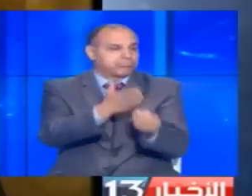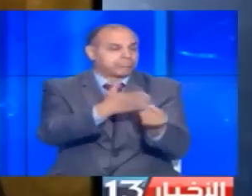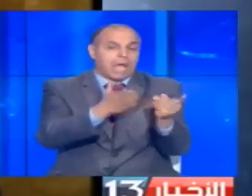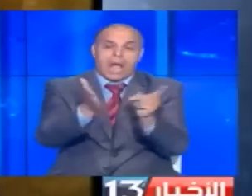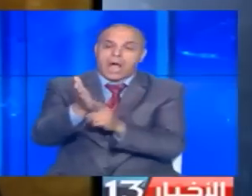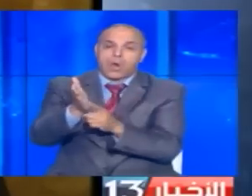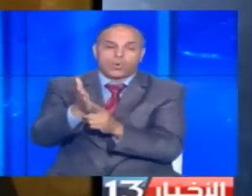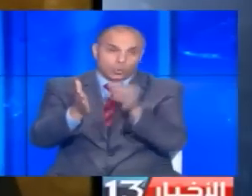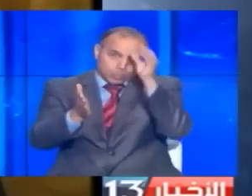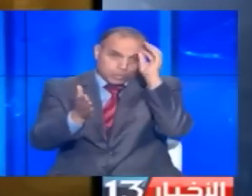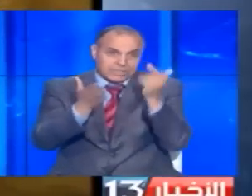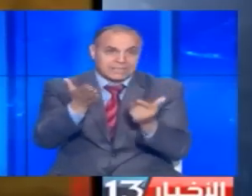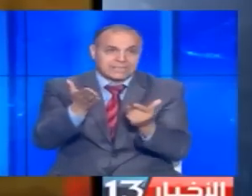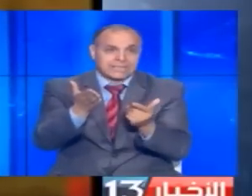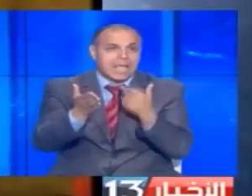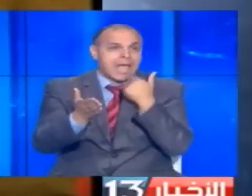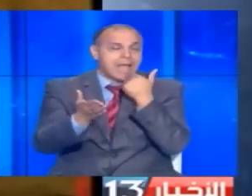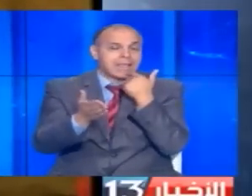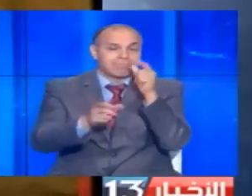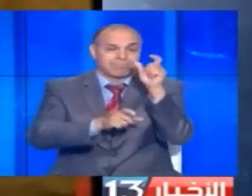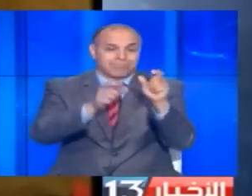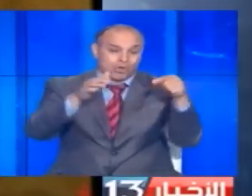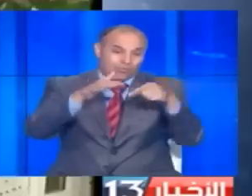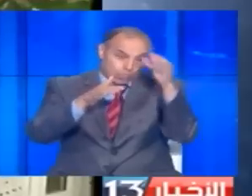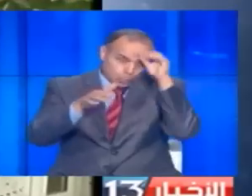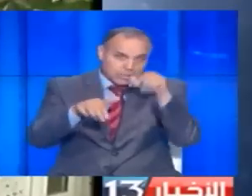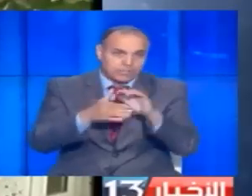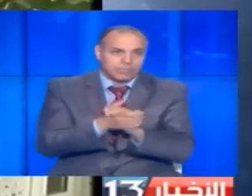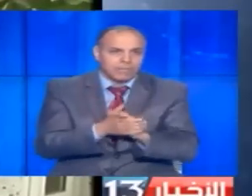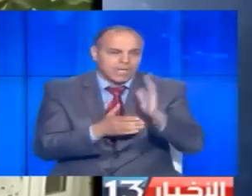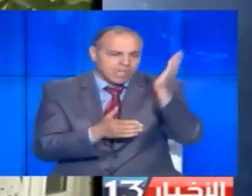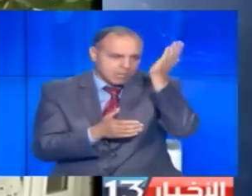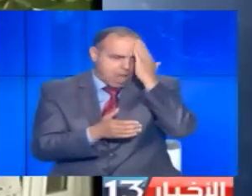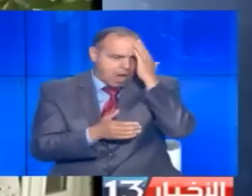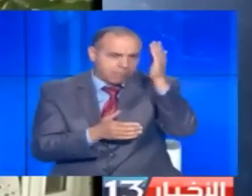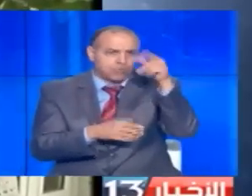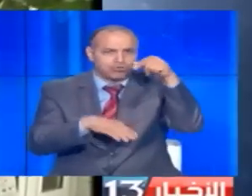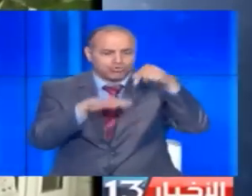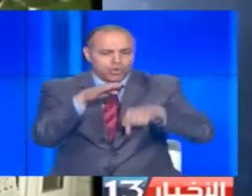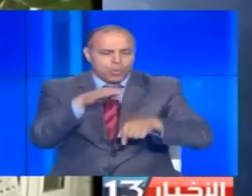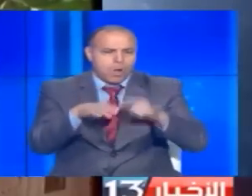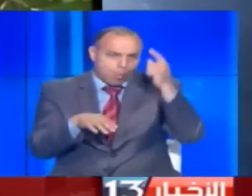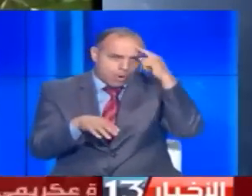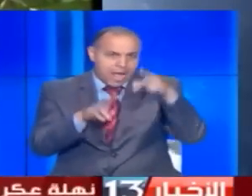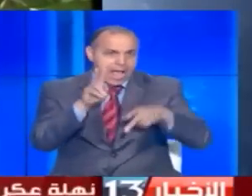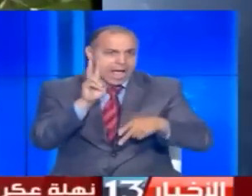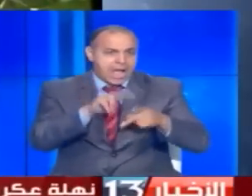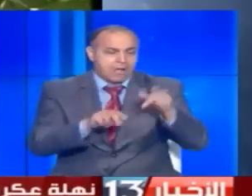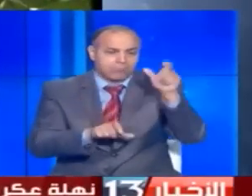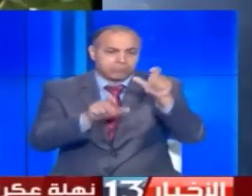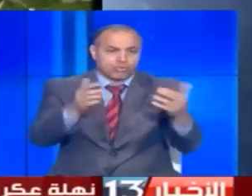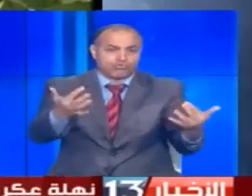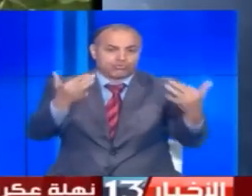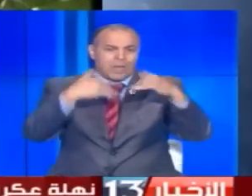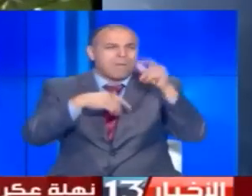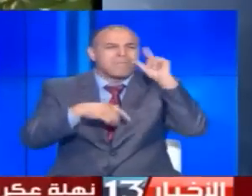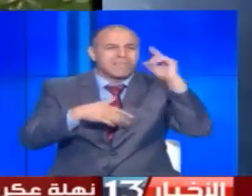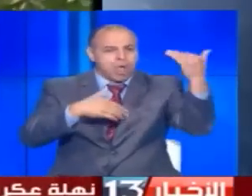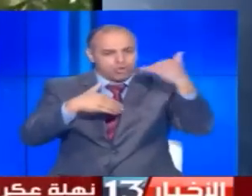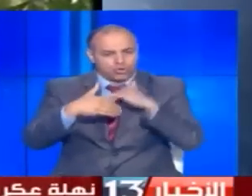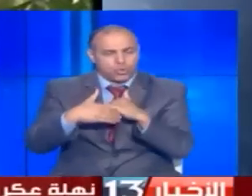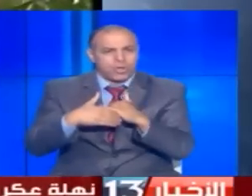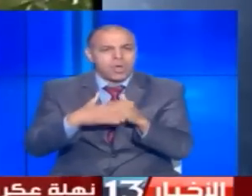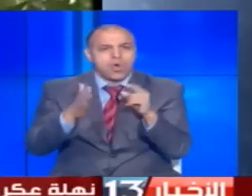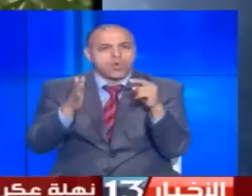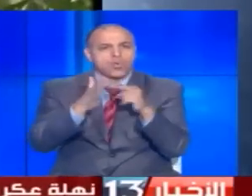قانون وطني يعنى بشؤون اللاجئين. نعرف أني خاصة الجنوب تمثل أكثر نسب متاع اللجوء باعتبارها أنها